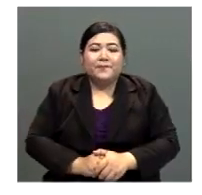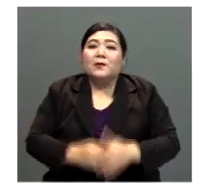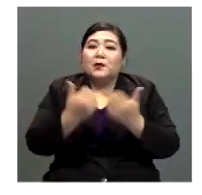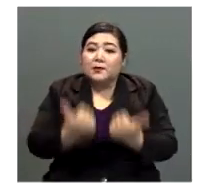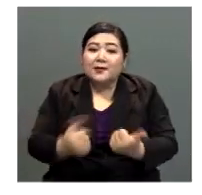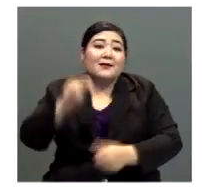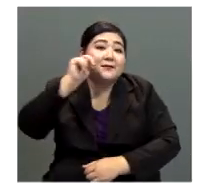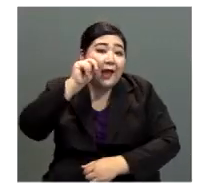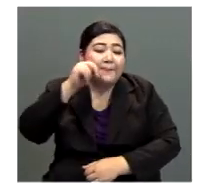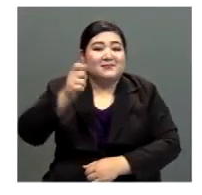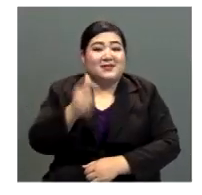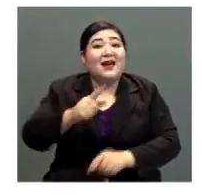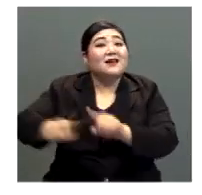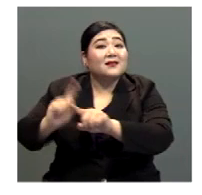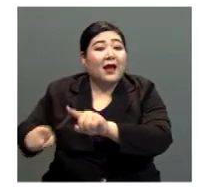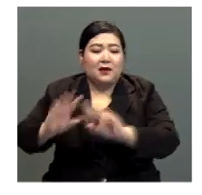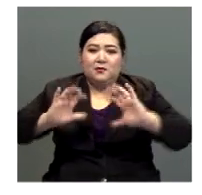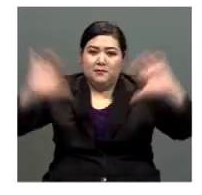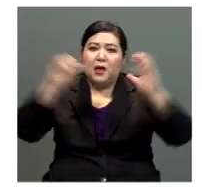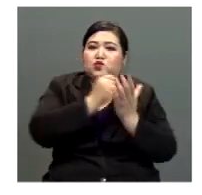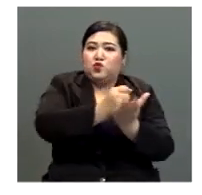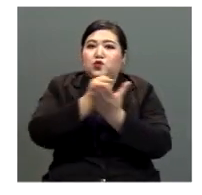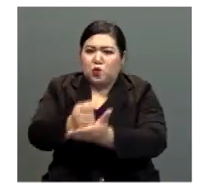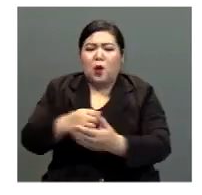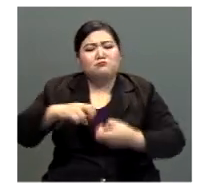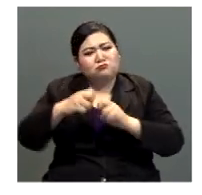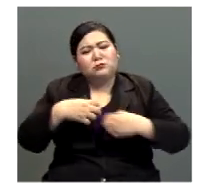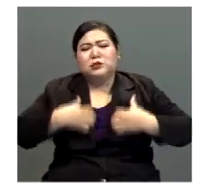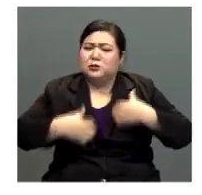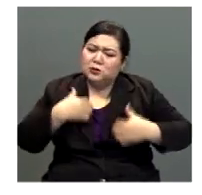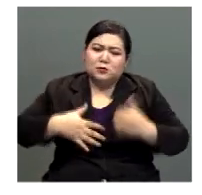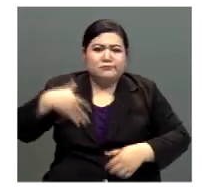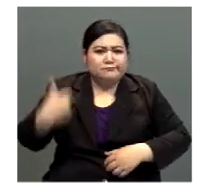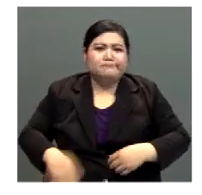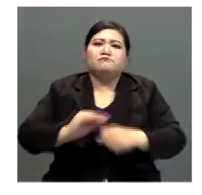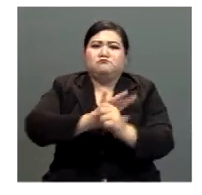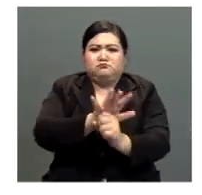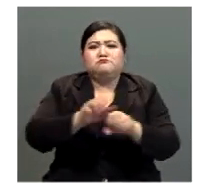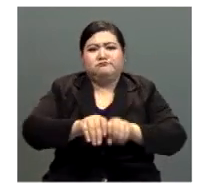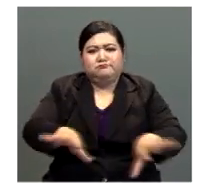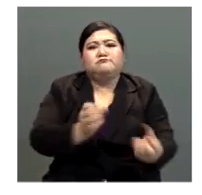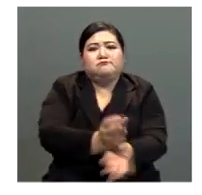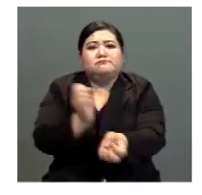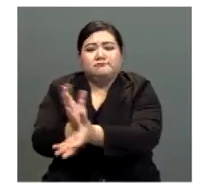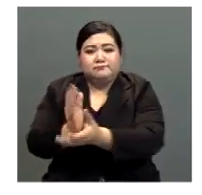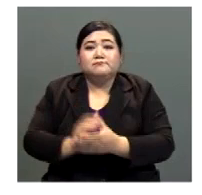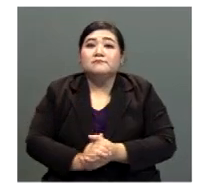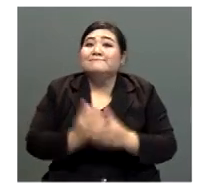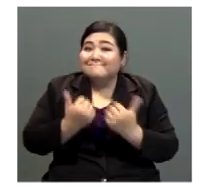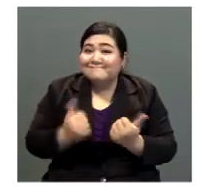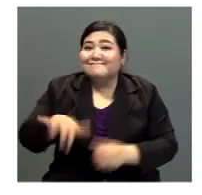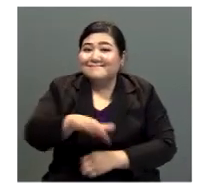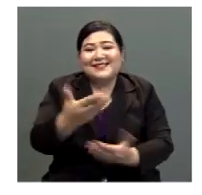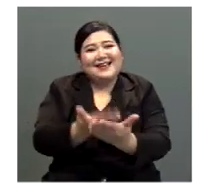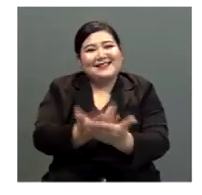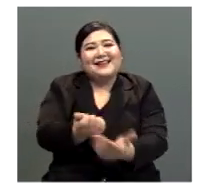การที่ภาครัฐนั้นให้ความช่วยเหลือประชาชนที่ได้รับความเดือดร้อนจากการแพร่ระบาดของไวรัสโควิด-19ก็จะได้รับเงิน